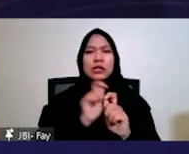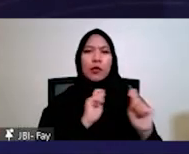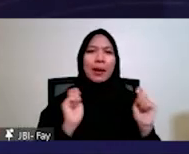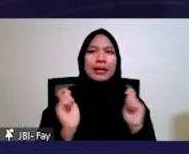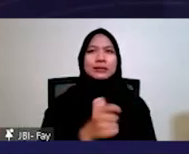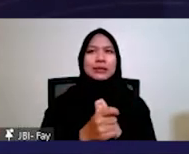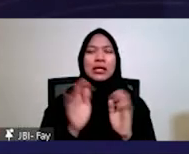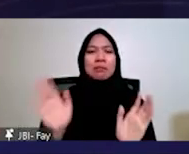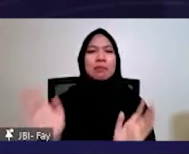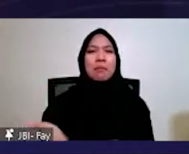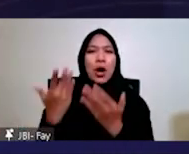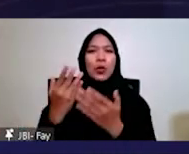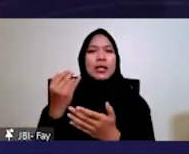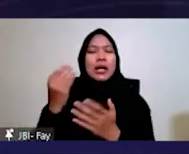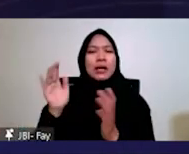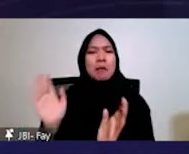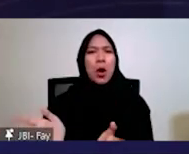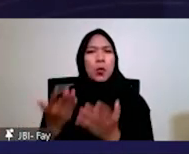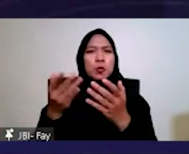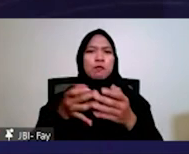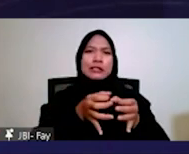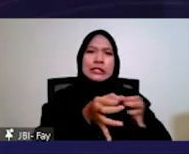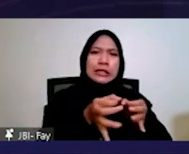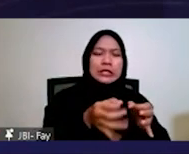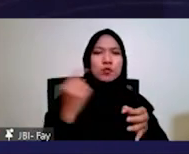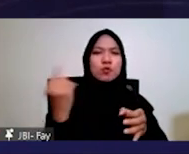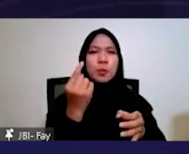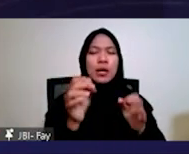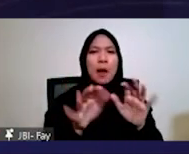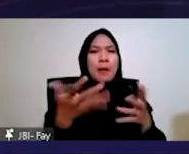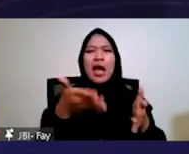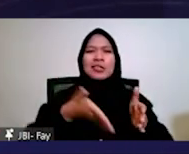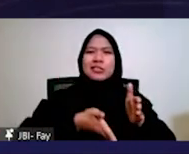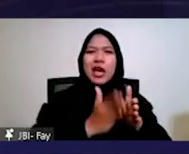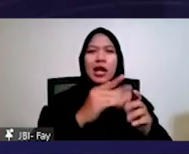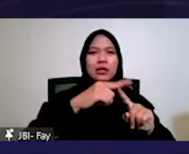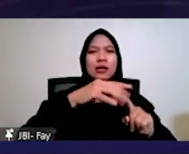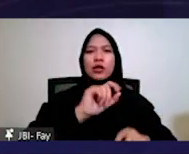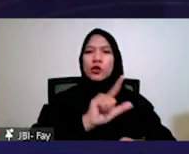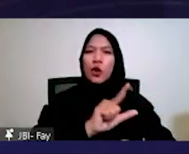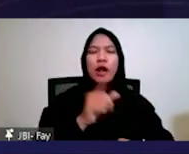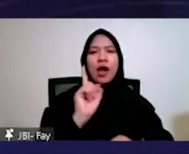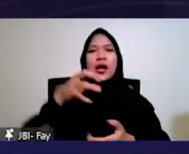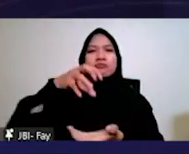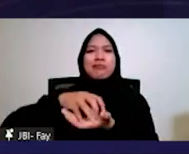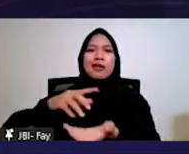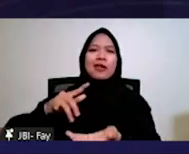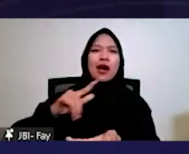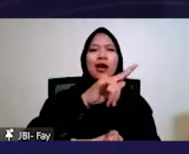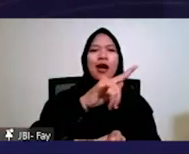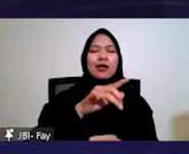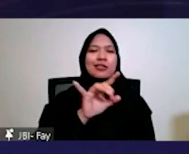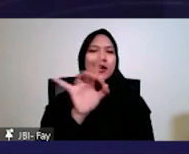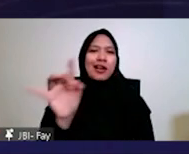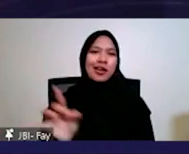membangun infrastruktur Apakah jalan tol eh para Petapa airport dan yang lain-lain